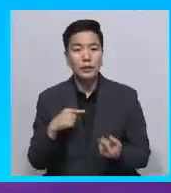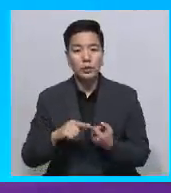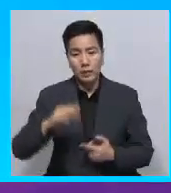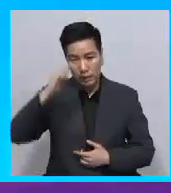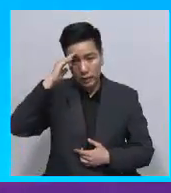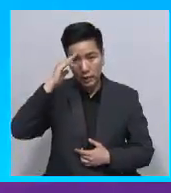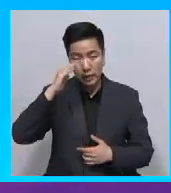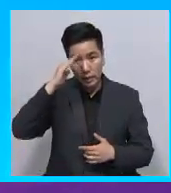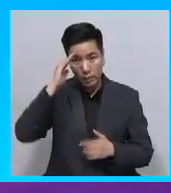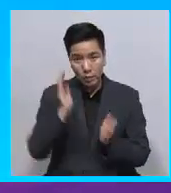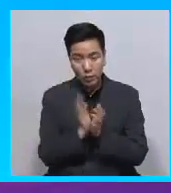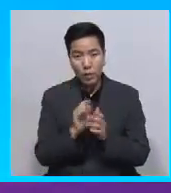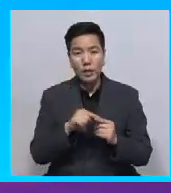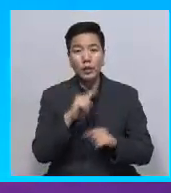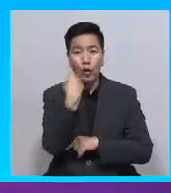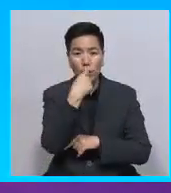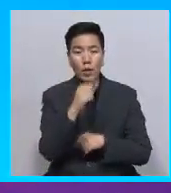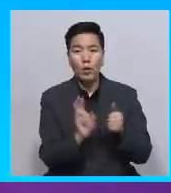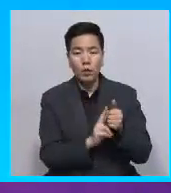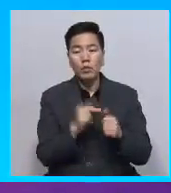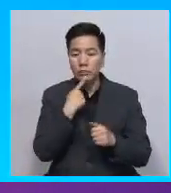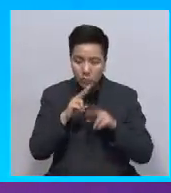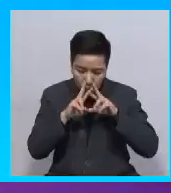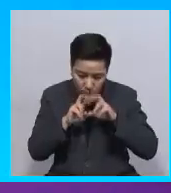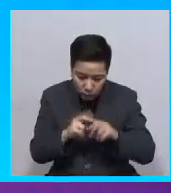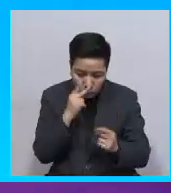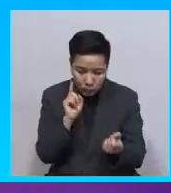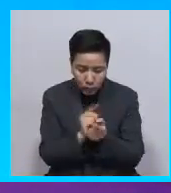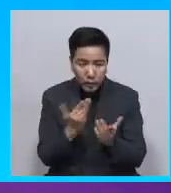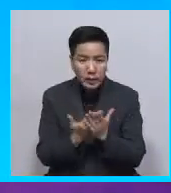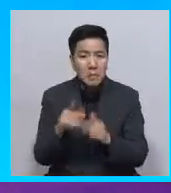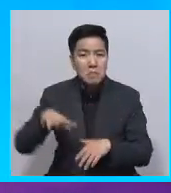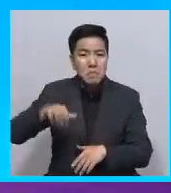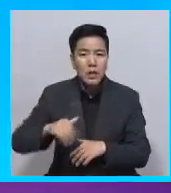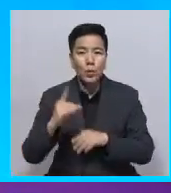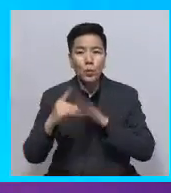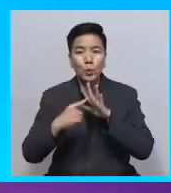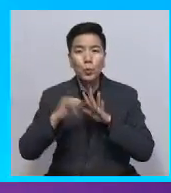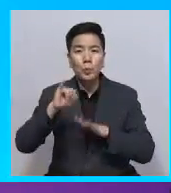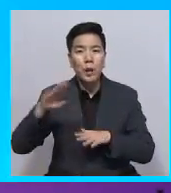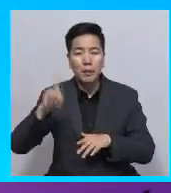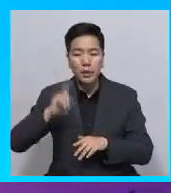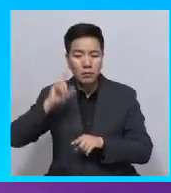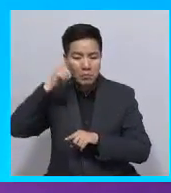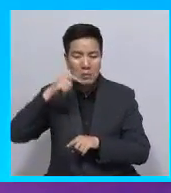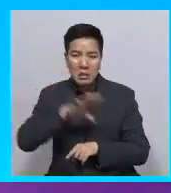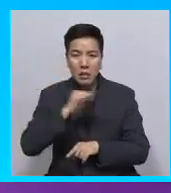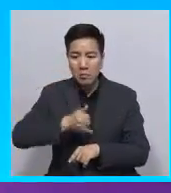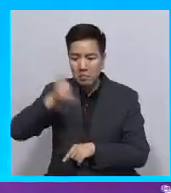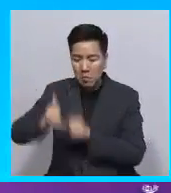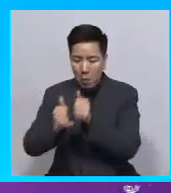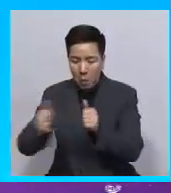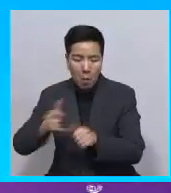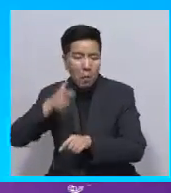ยพลตำรวจตรีสุรเชษฐ์หักพานก็กล่าวว่าจากการสืบสวนนะคะพบว่าเมืองดูไบนั้นเป็นสถานที่ที่แก๊งคอลเซ็นเตอร์เลือกใช้เ